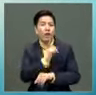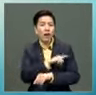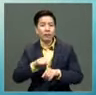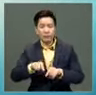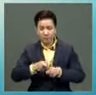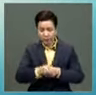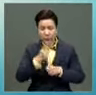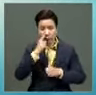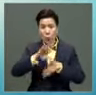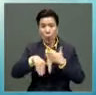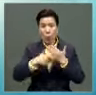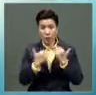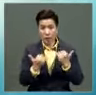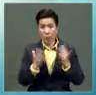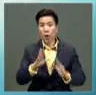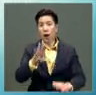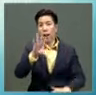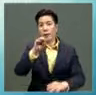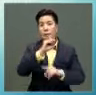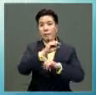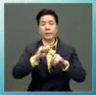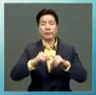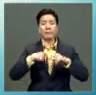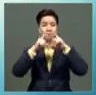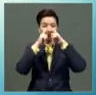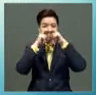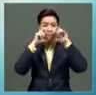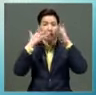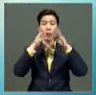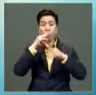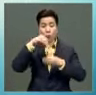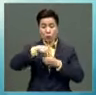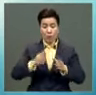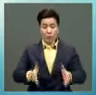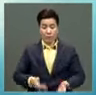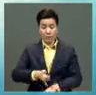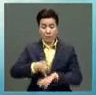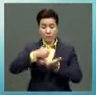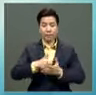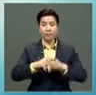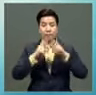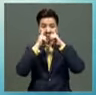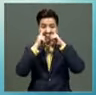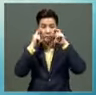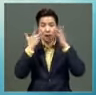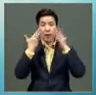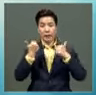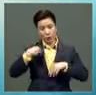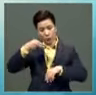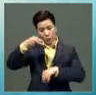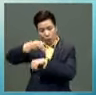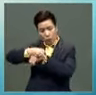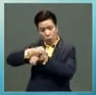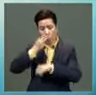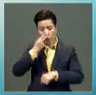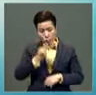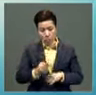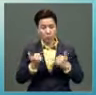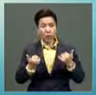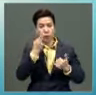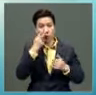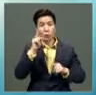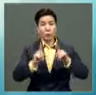คอนโดมิเนียมประมาณ 50% ไม่ได้ใส่หน้ากากเมื่ออยู่ในลิฟต์นะครับนี่คือการเช็คจากกล้องวงจรปิดการ